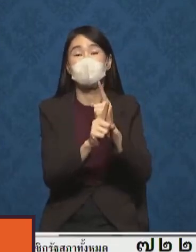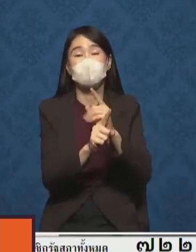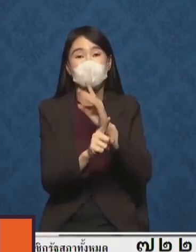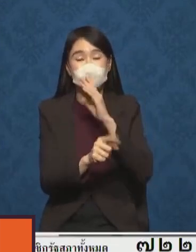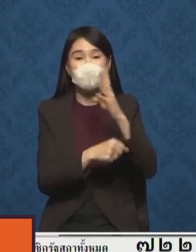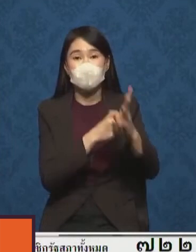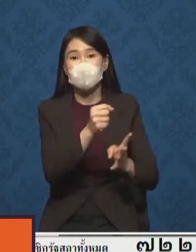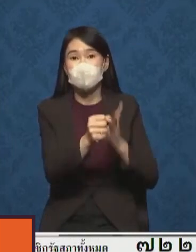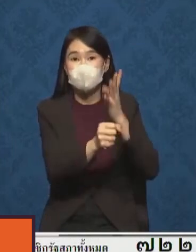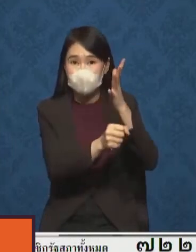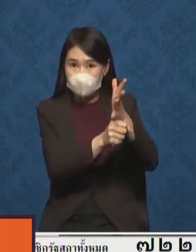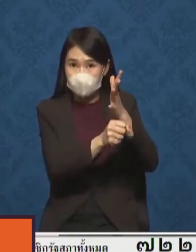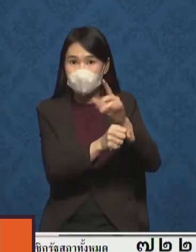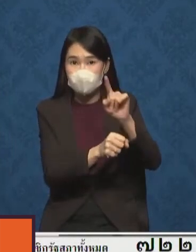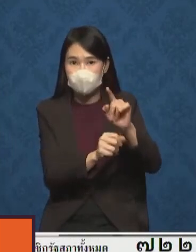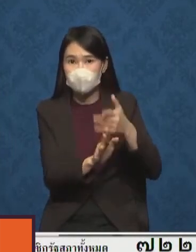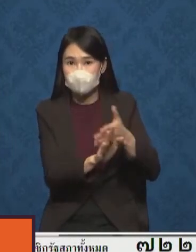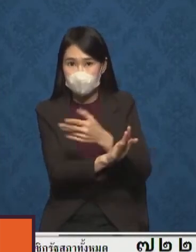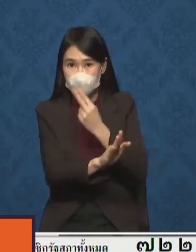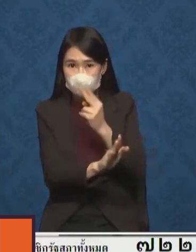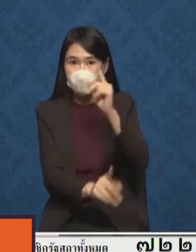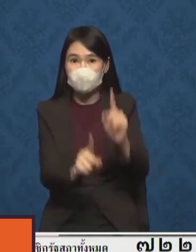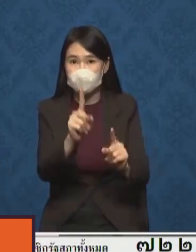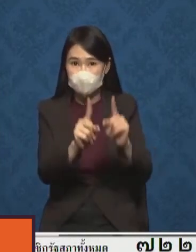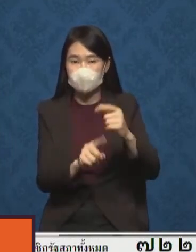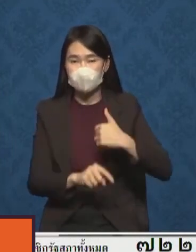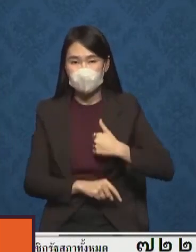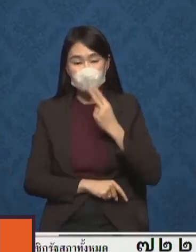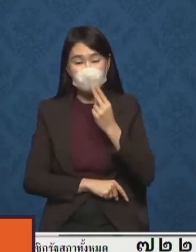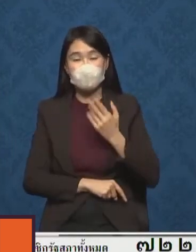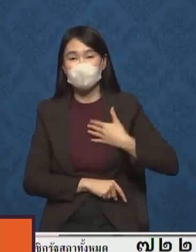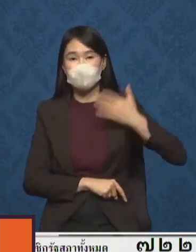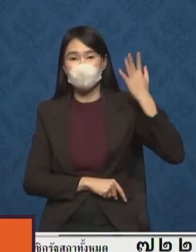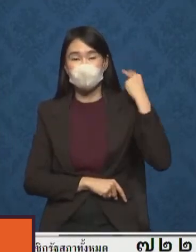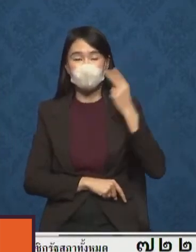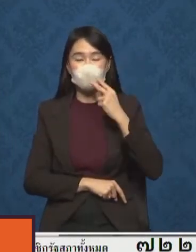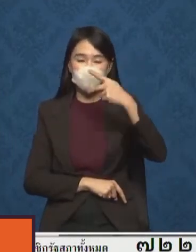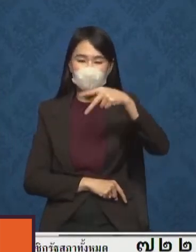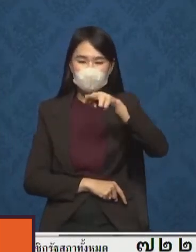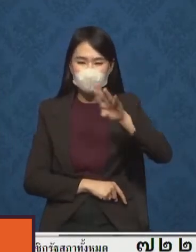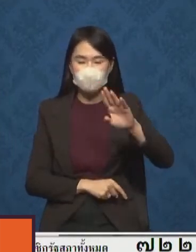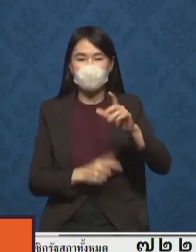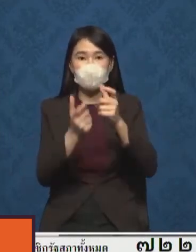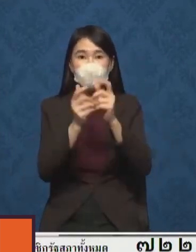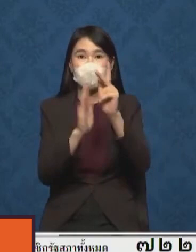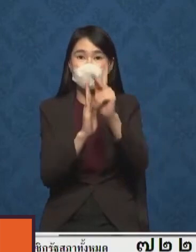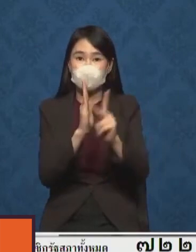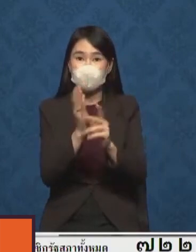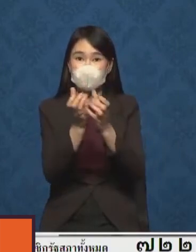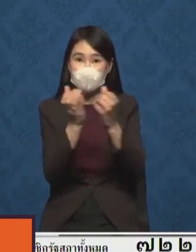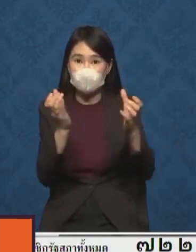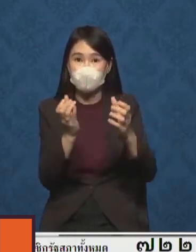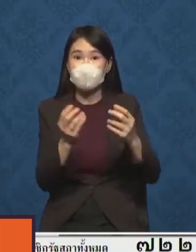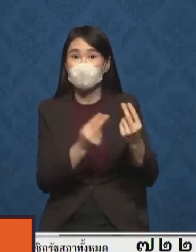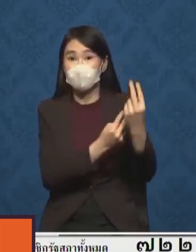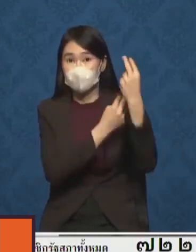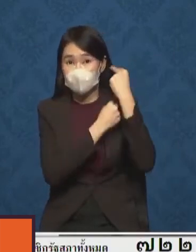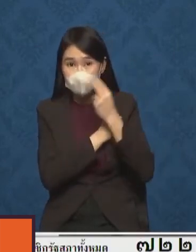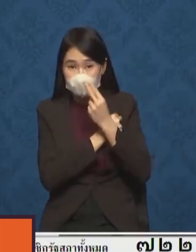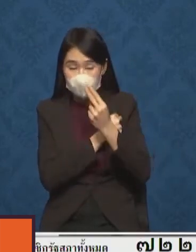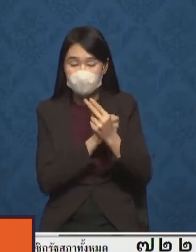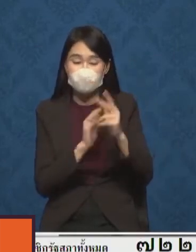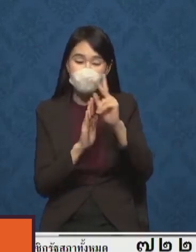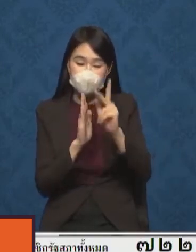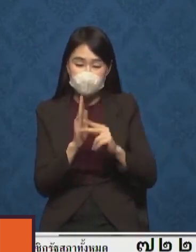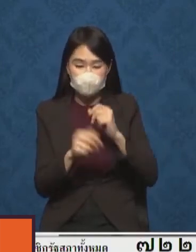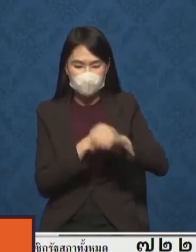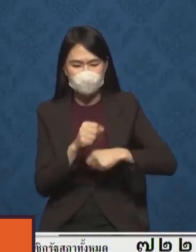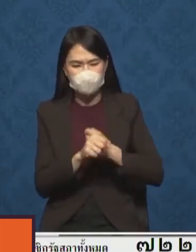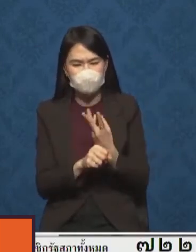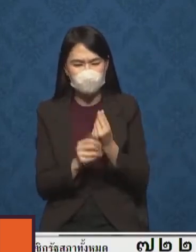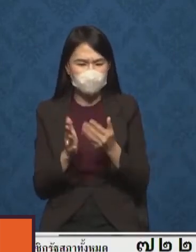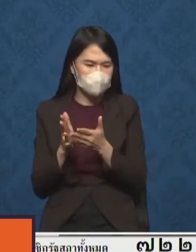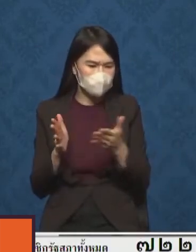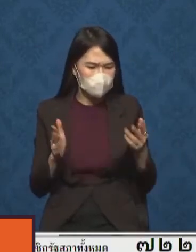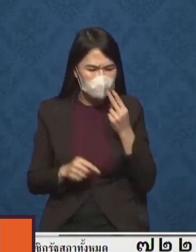วย